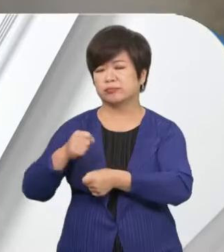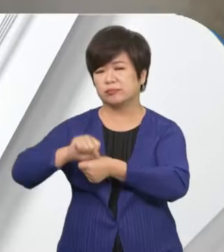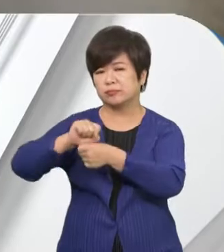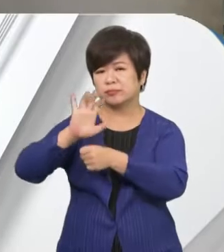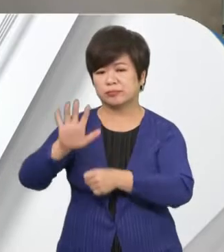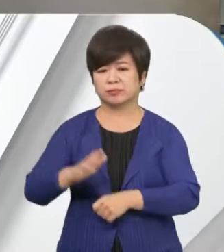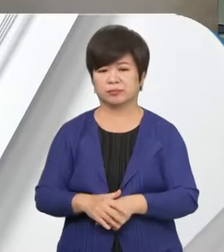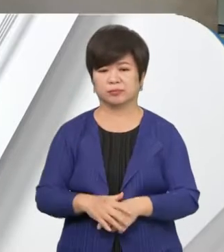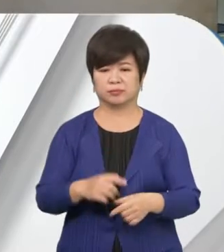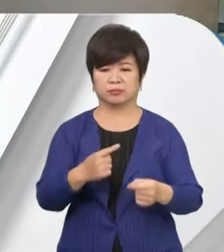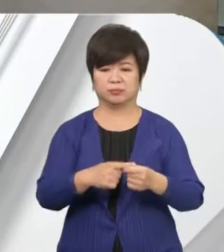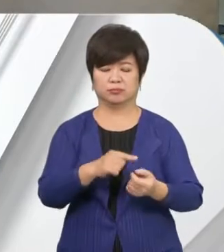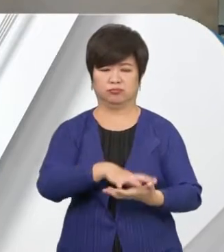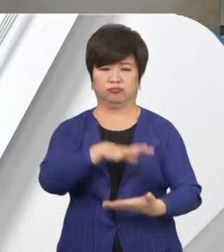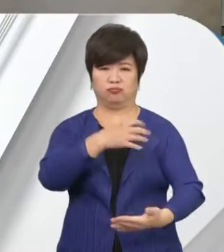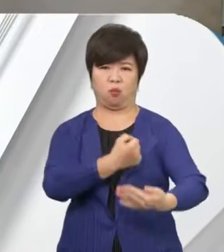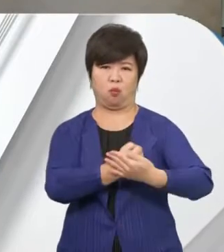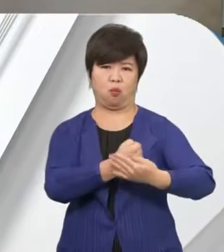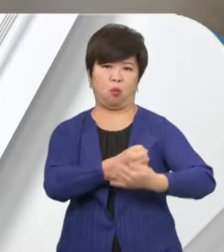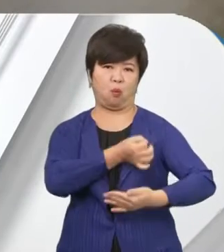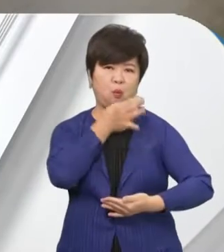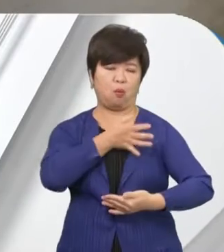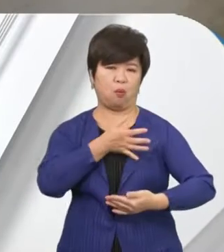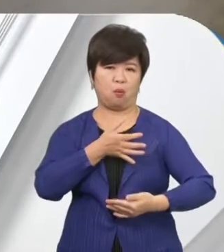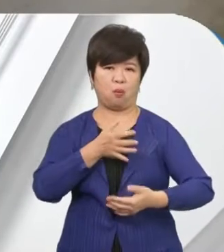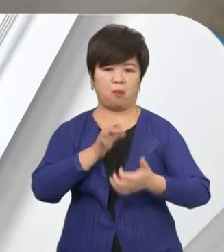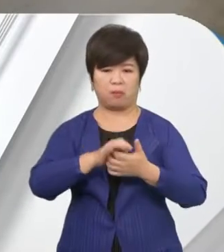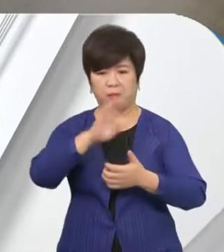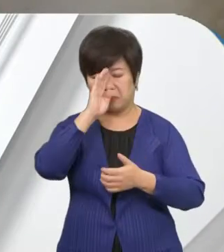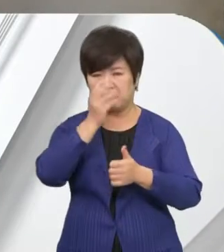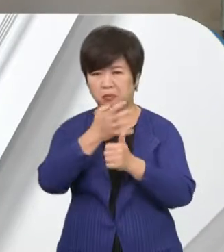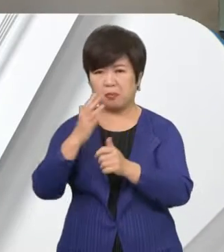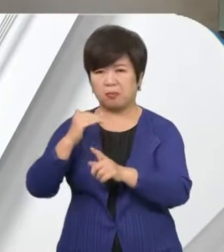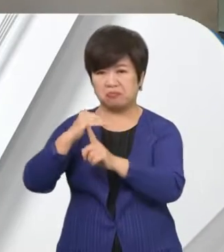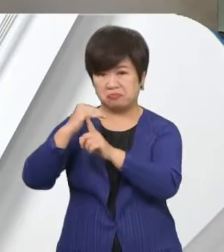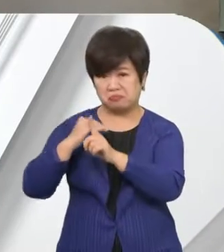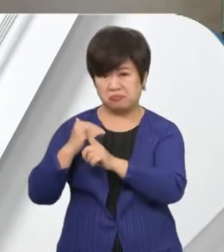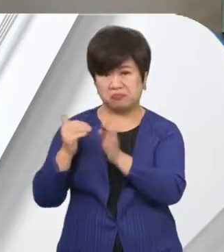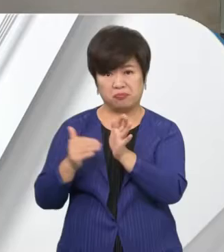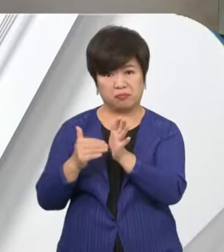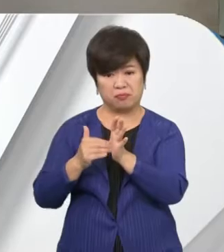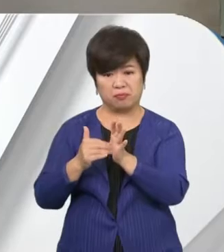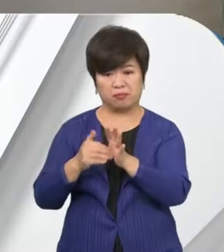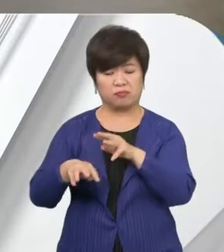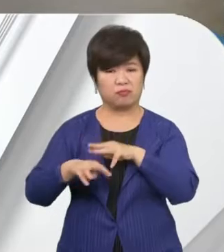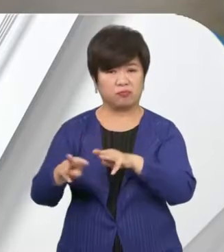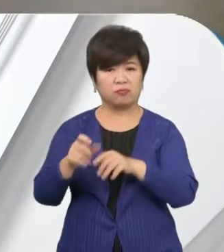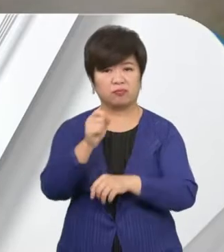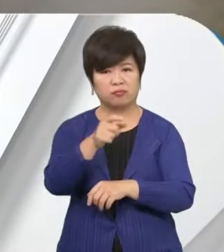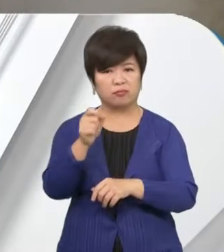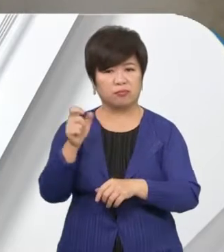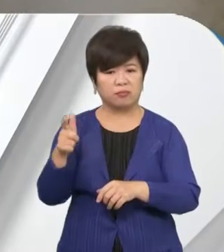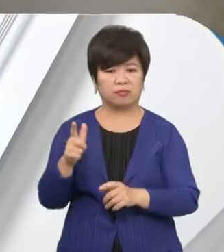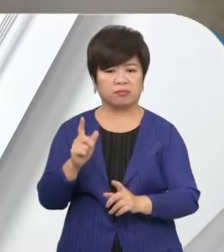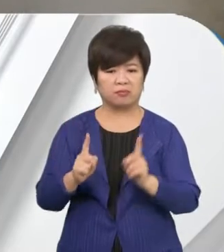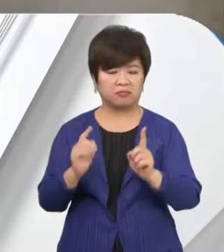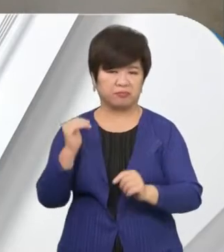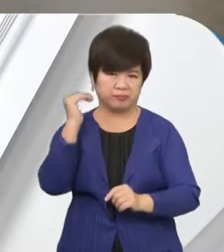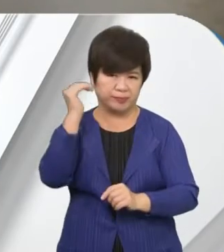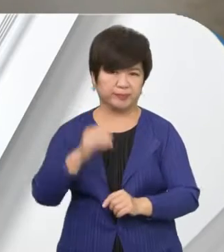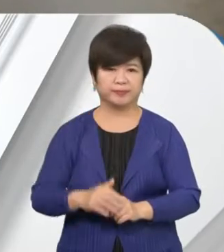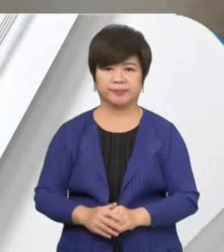能库存的比较多了啦，然后再来是疫情有点解封了，所以说大家可能外面才买吃的几率比较高